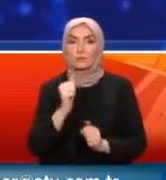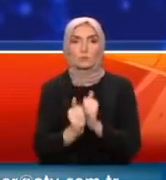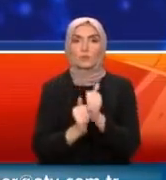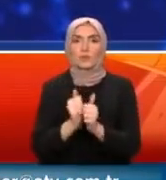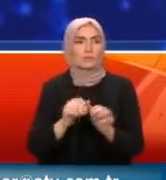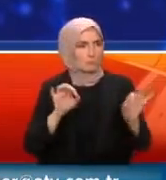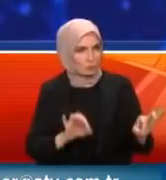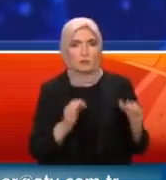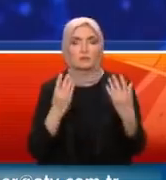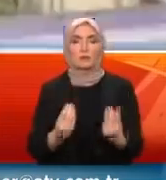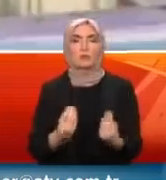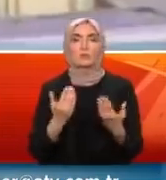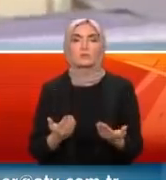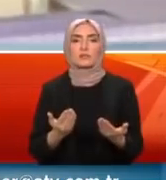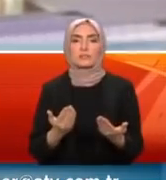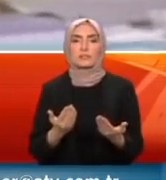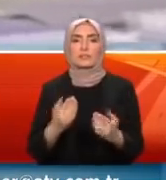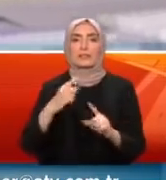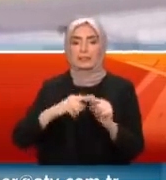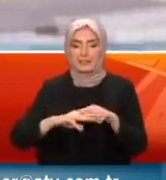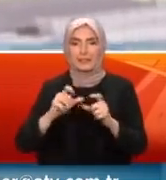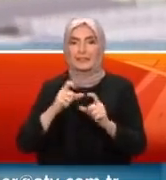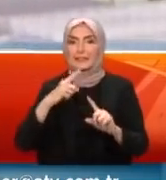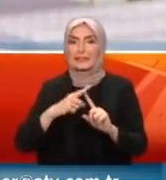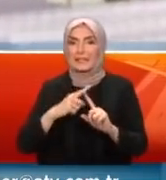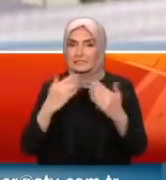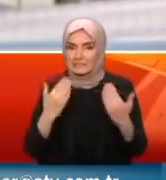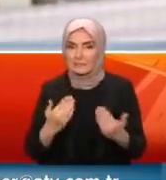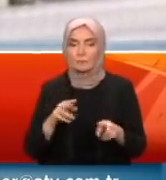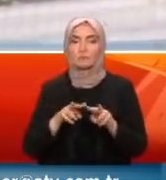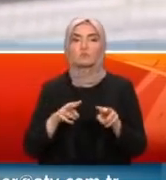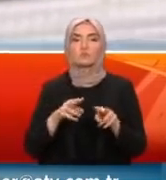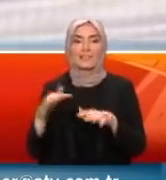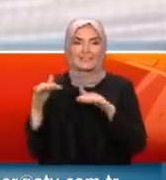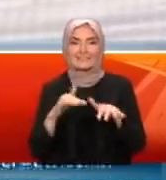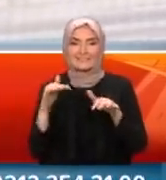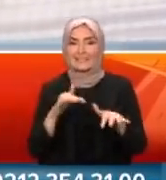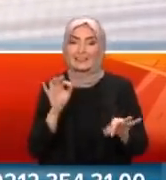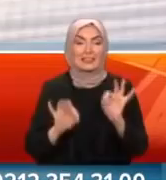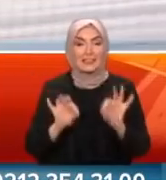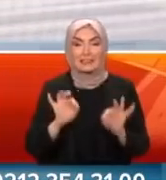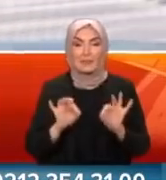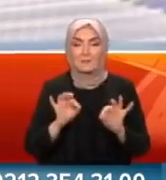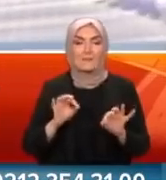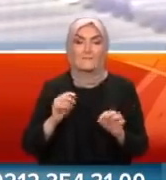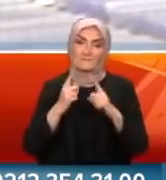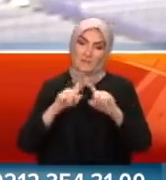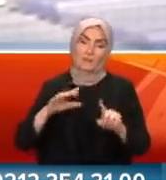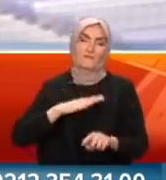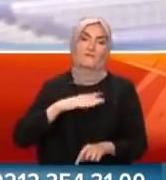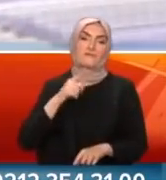test ve müşteri deneyim parkıyla fabrikamız doğrudan vatandaşlarımıza hizmet